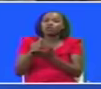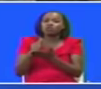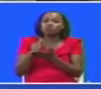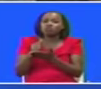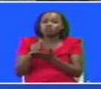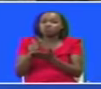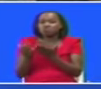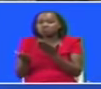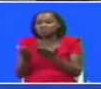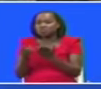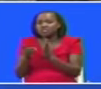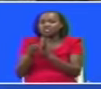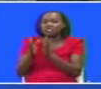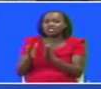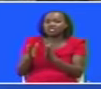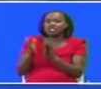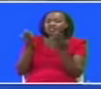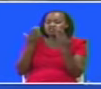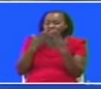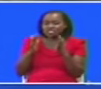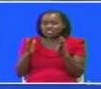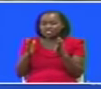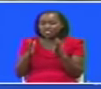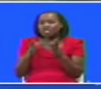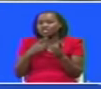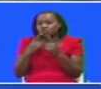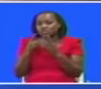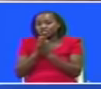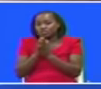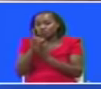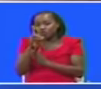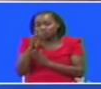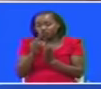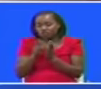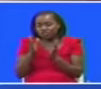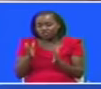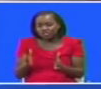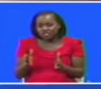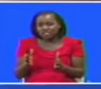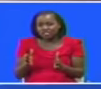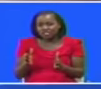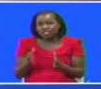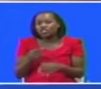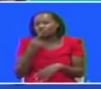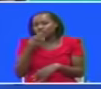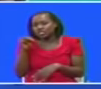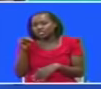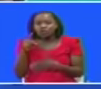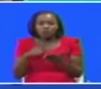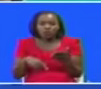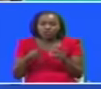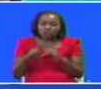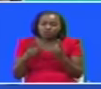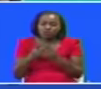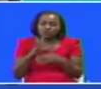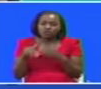mgomo huu uishe? Hapa pia naomba uzungumzie kama mmoja madaktari, pia jiweke kwenye wale madaktari, unawaambia nini sekta zote hizi